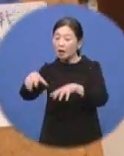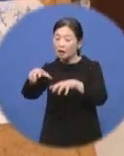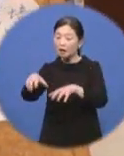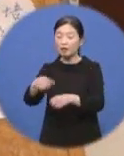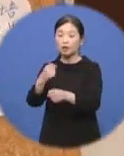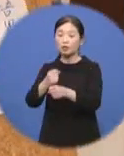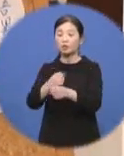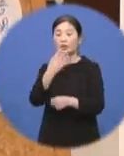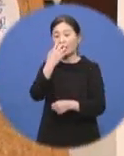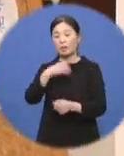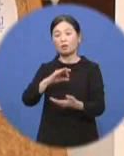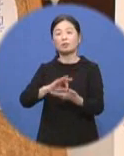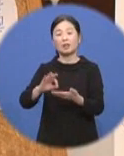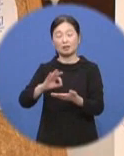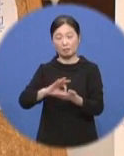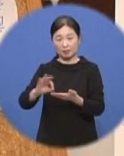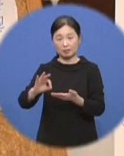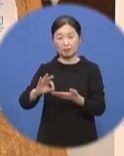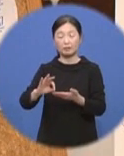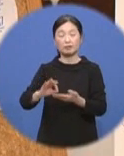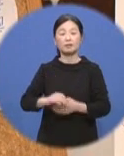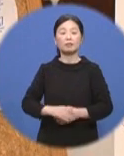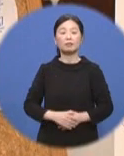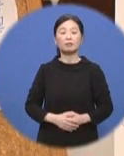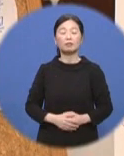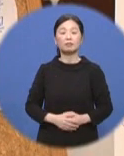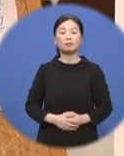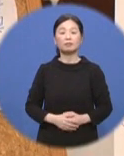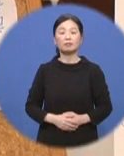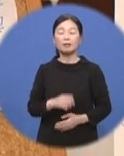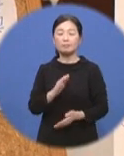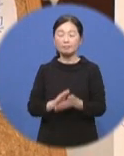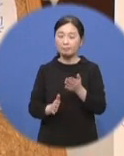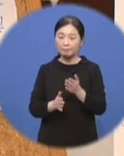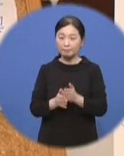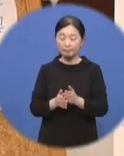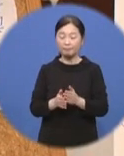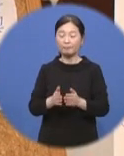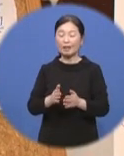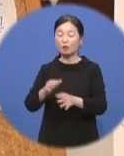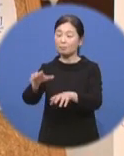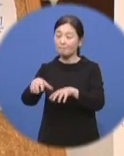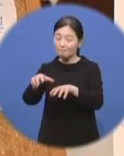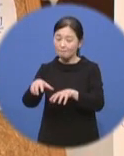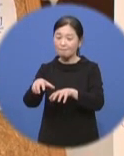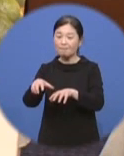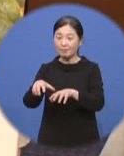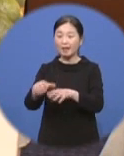ブン収穫のシーズンではないため写真で紹介されました。